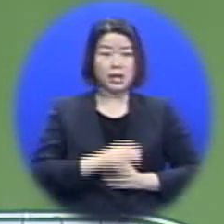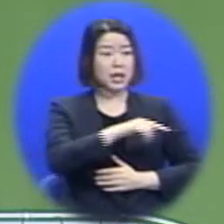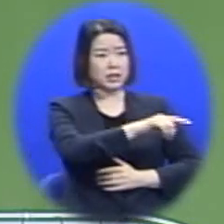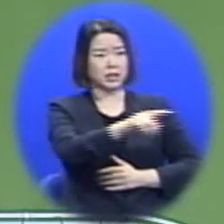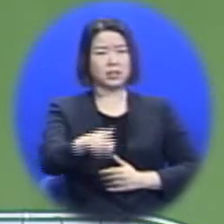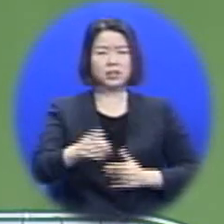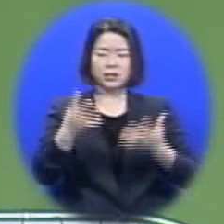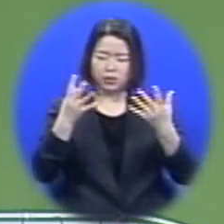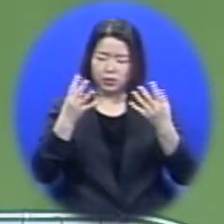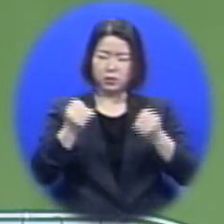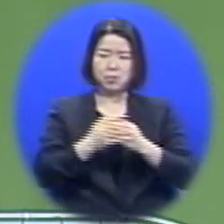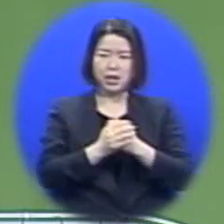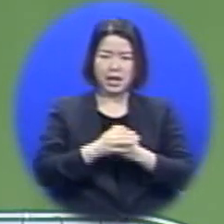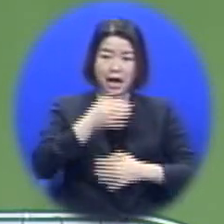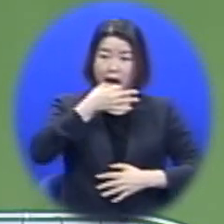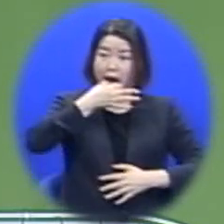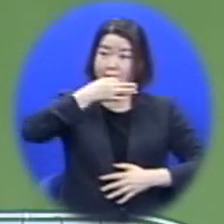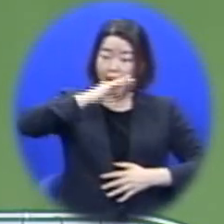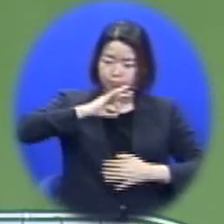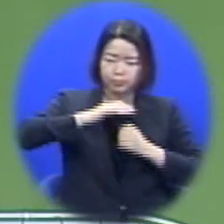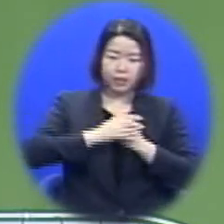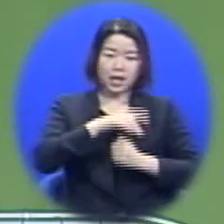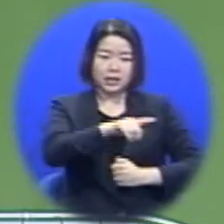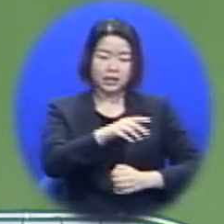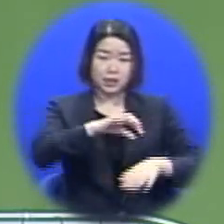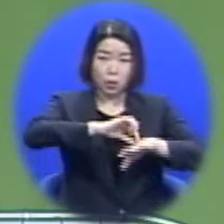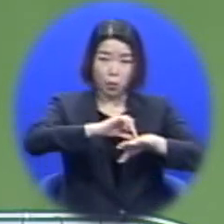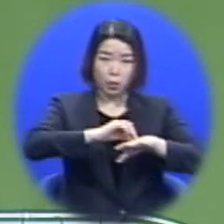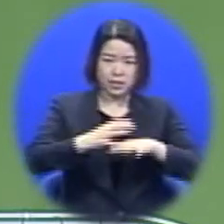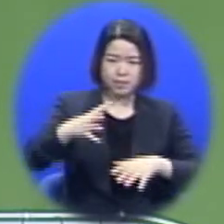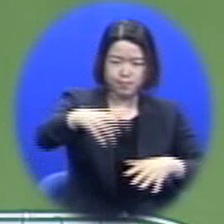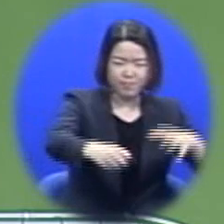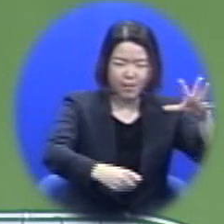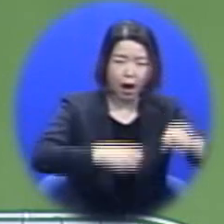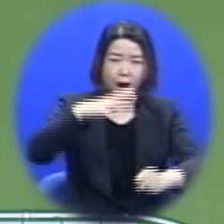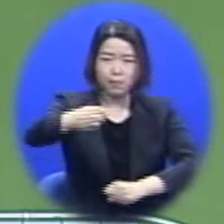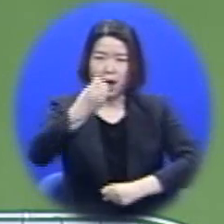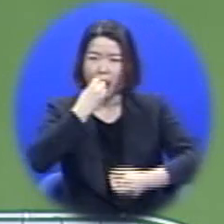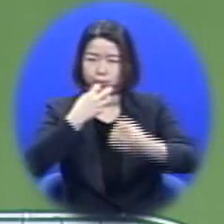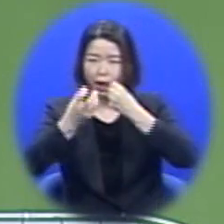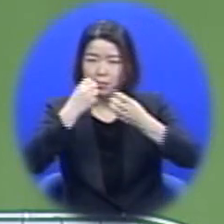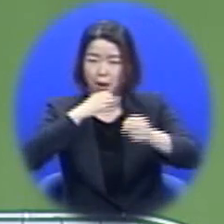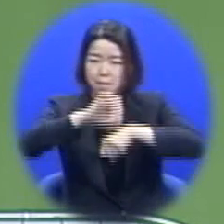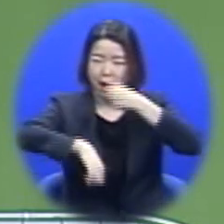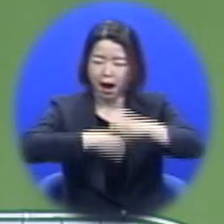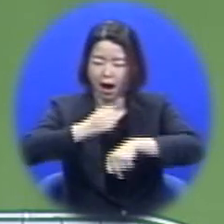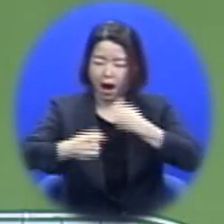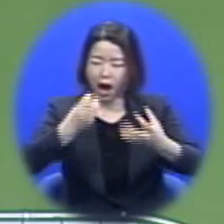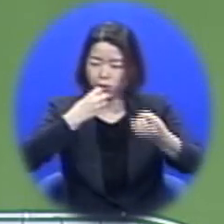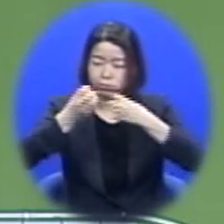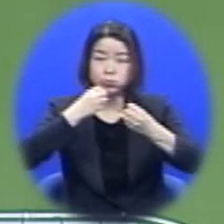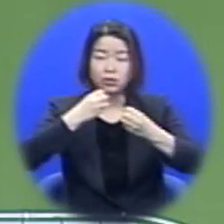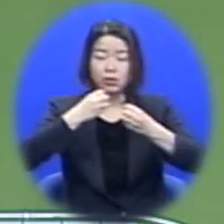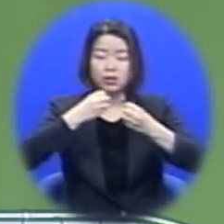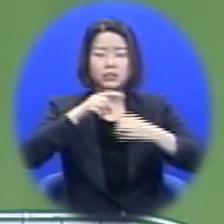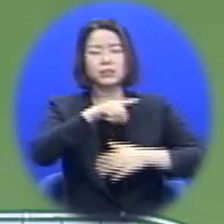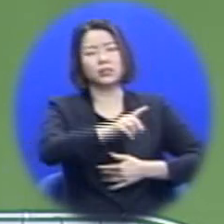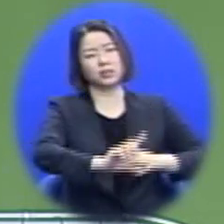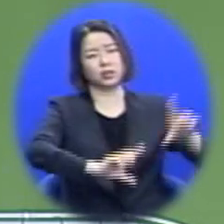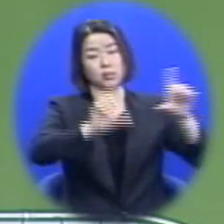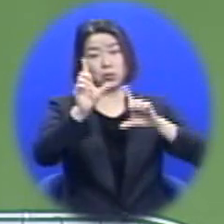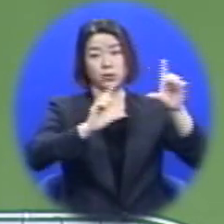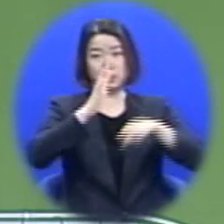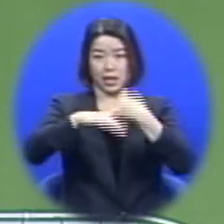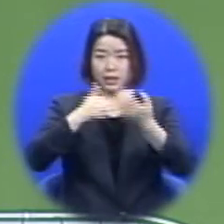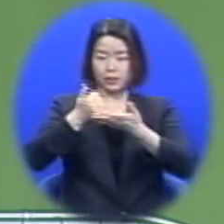그들이 얼마나 탐욕적으로 그 메추라기를 움켜쥐고 그리고 먹는지 그 모습이 하나님